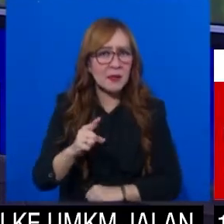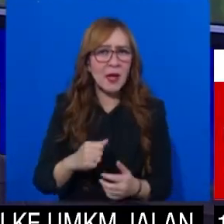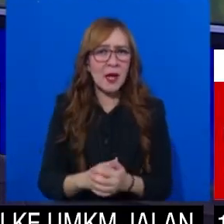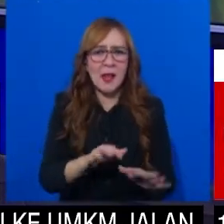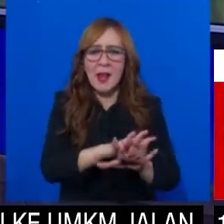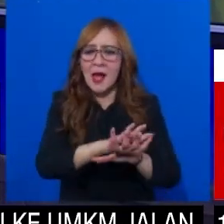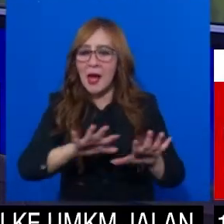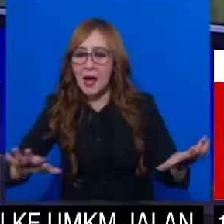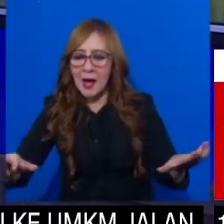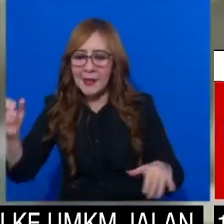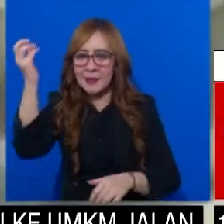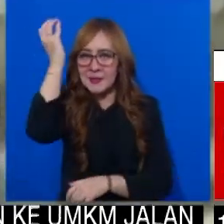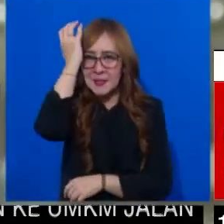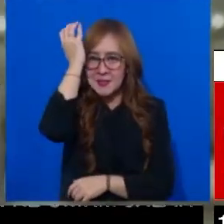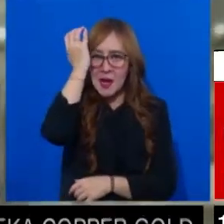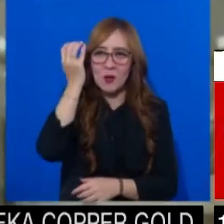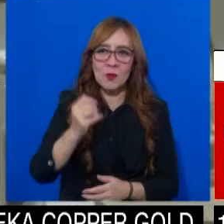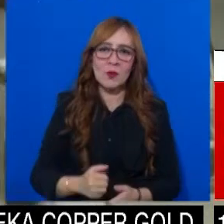lahan hijau.